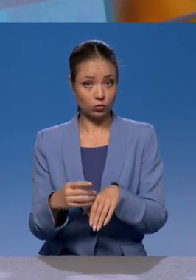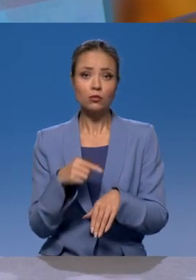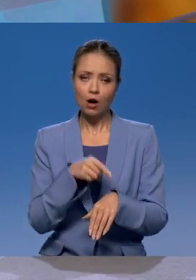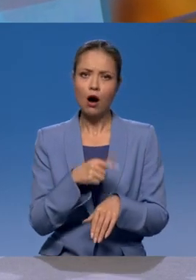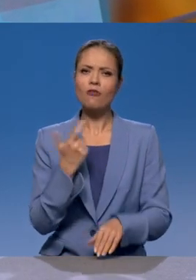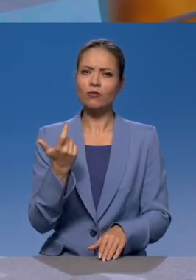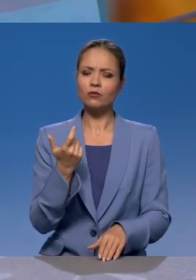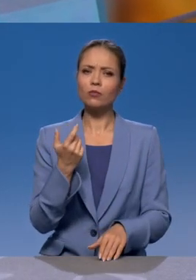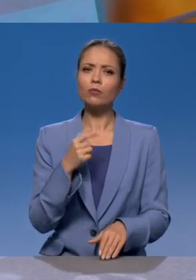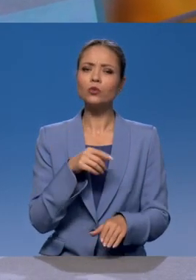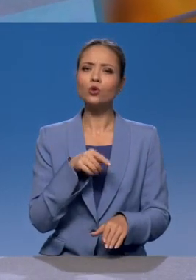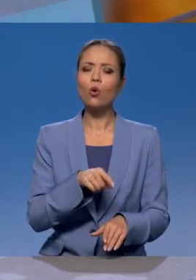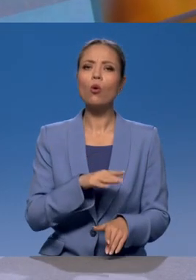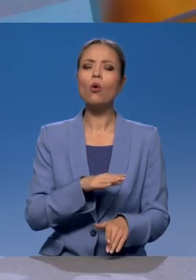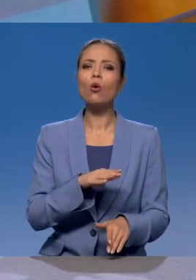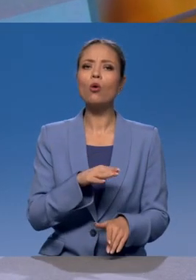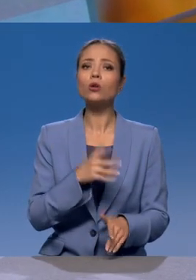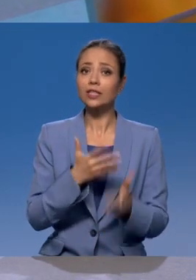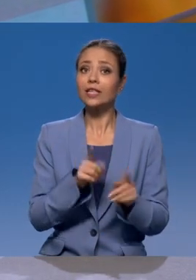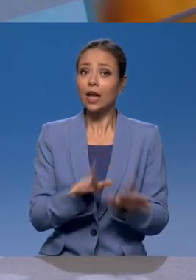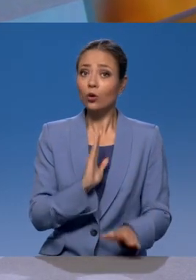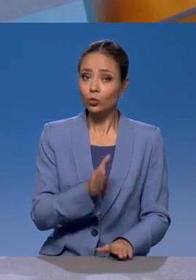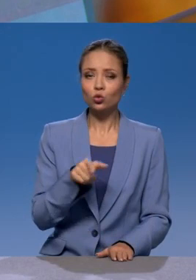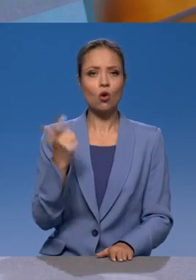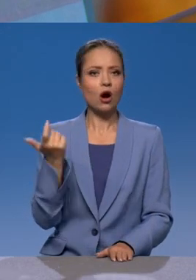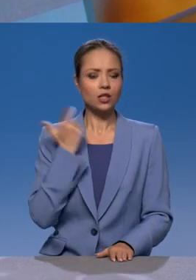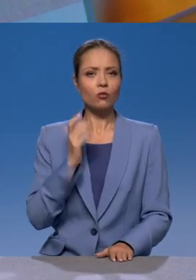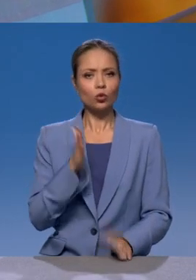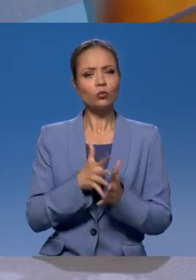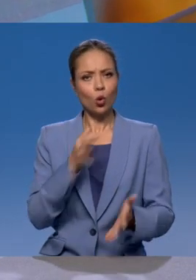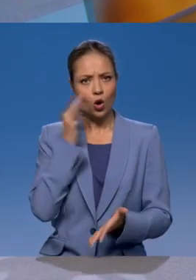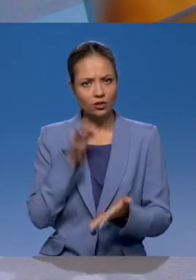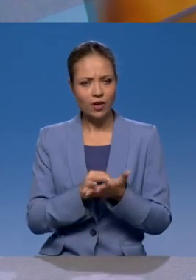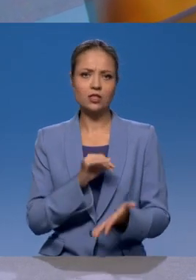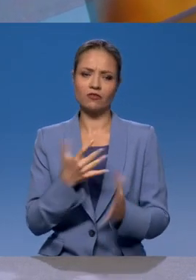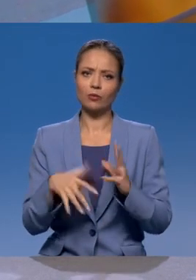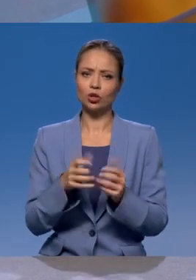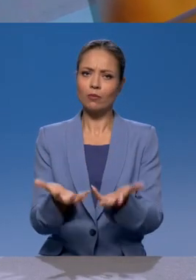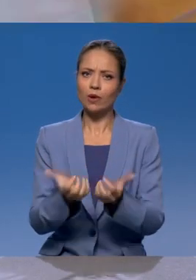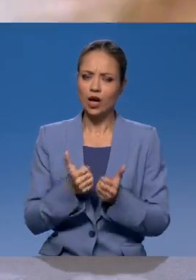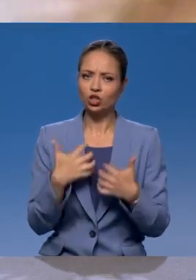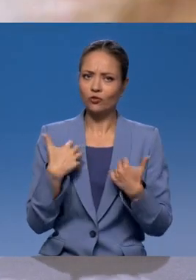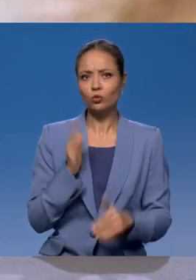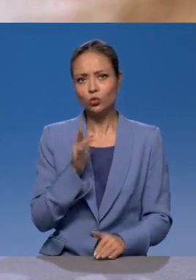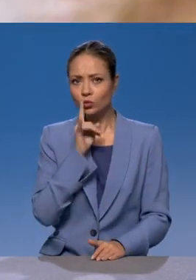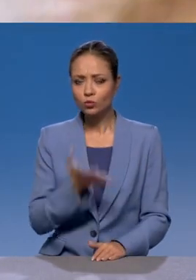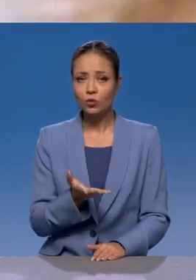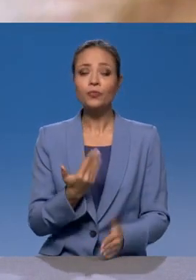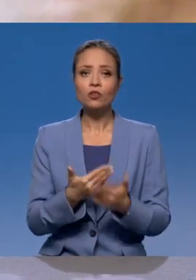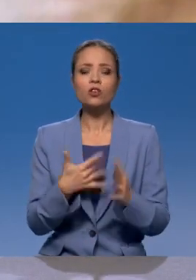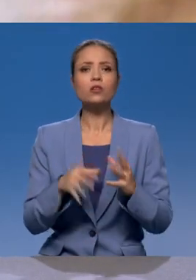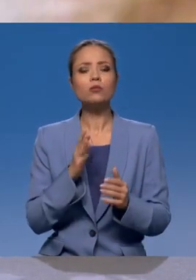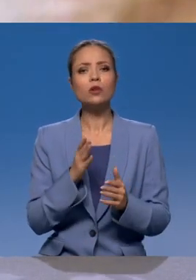владельцев ответственнее подходить к тому, как его выгуливать, в принципе, заводить или нет животных? Поможет ли это решить проблему с нападениями на людей в